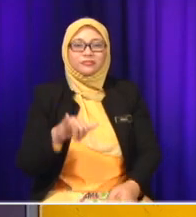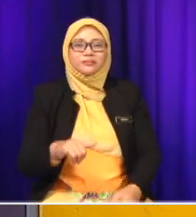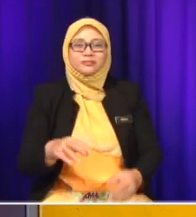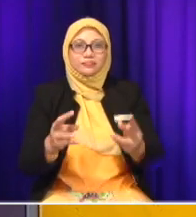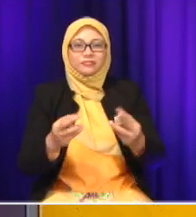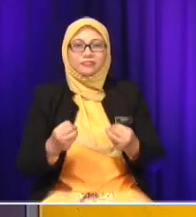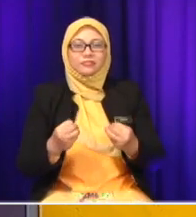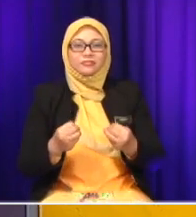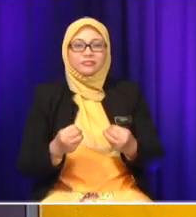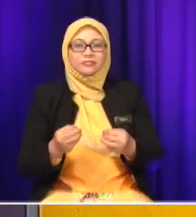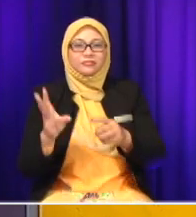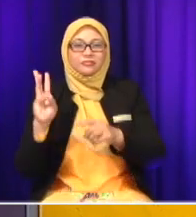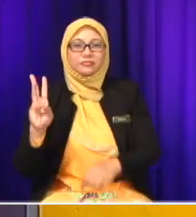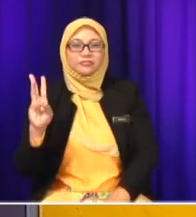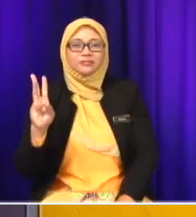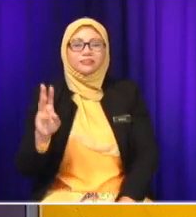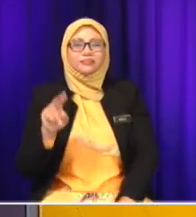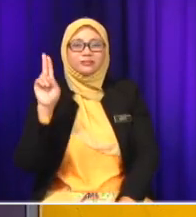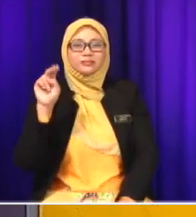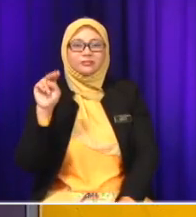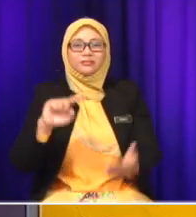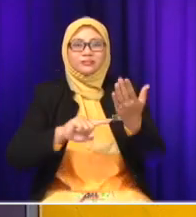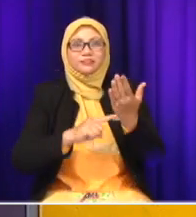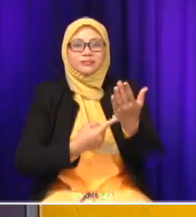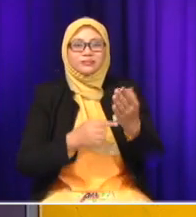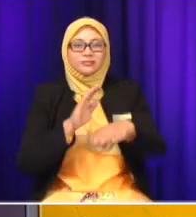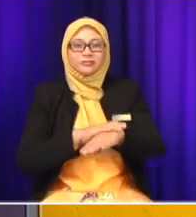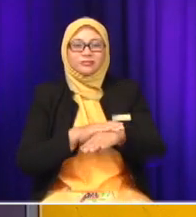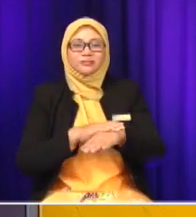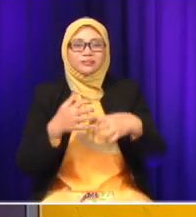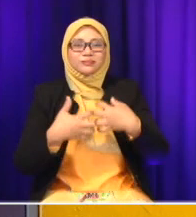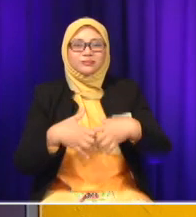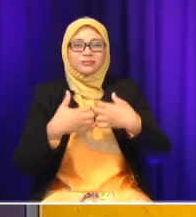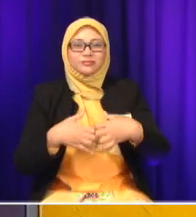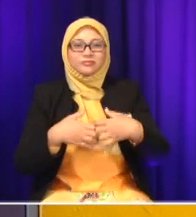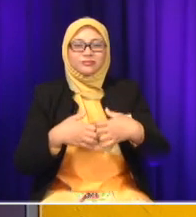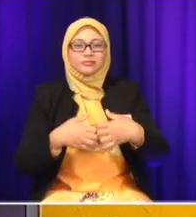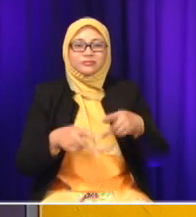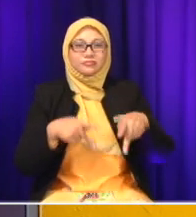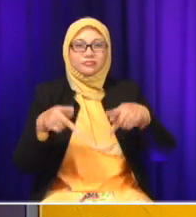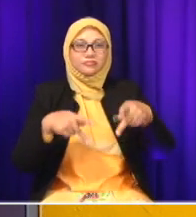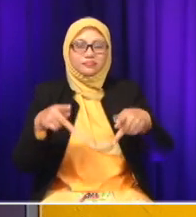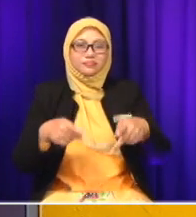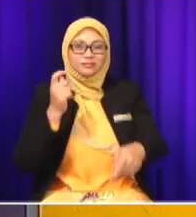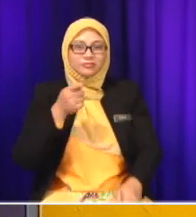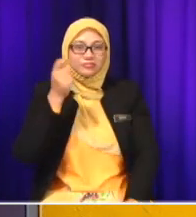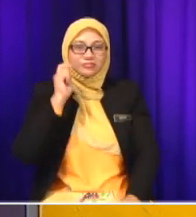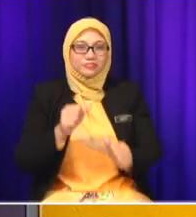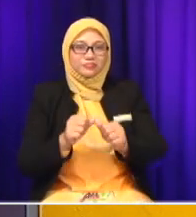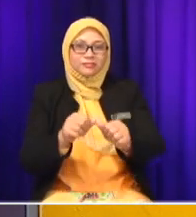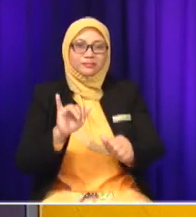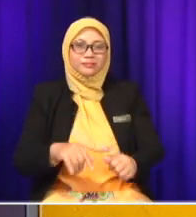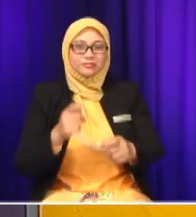memasang semula bahagian atas Enjin okey kita pasang semula maksudnya melalui proses-proses yang telah ditetapkan ataupun mengikut yang telah